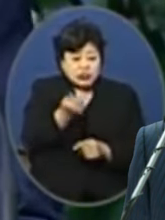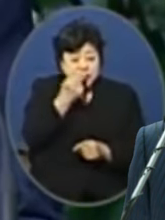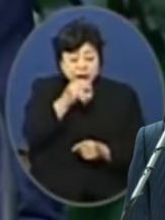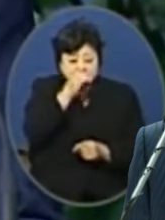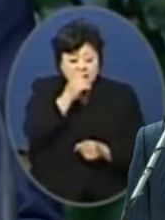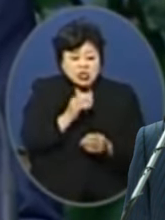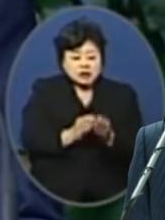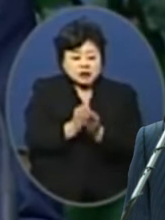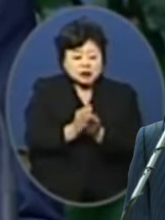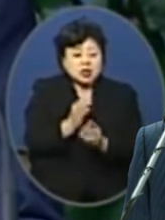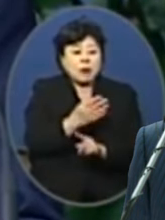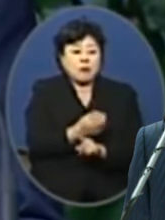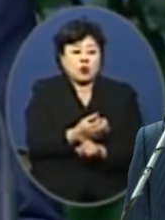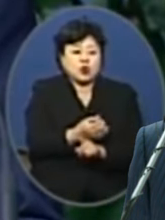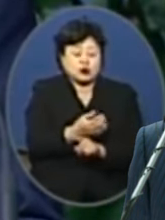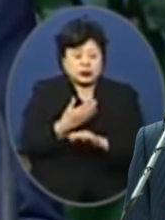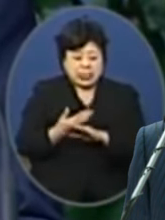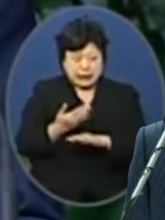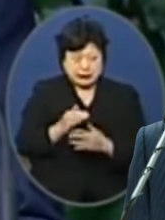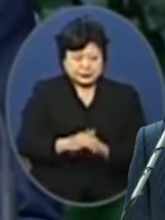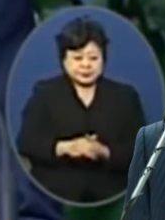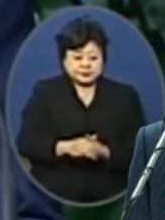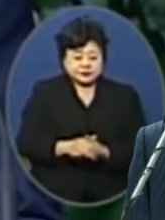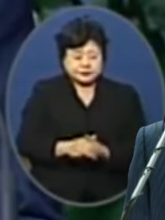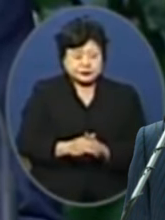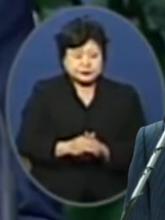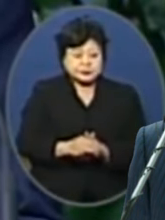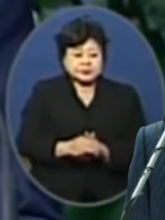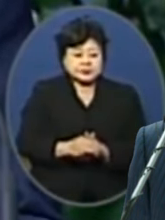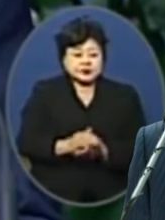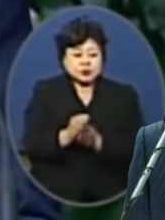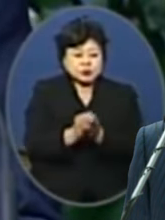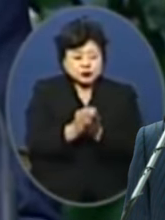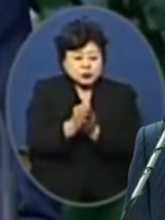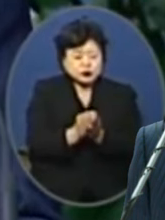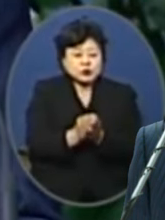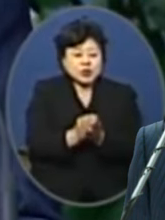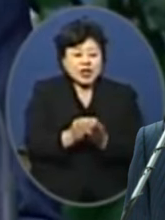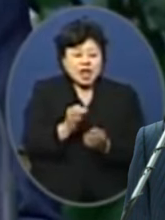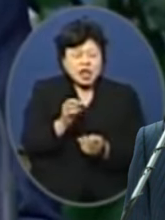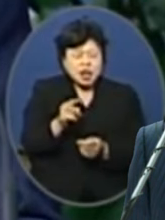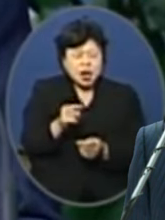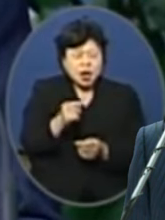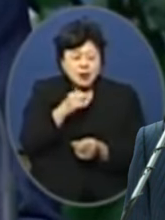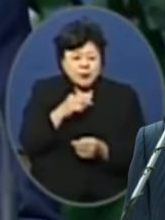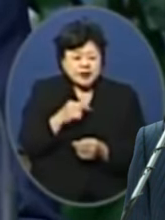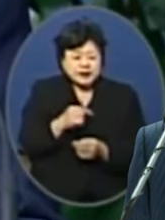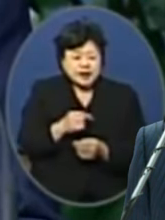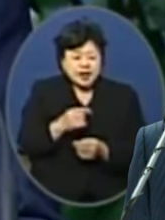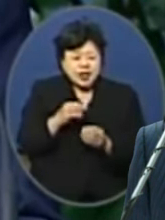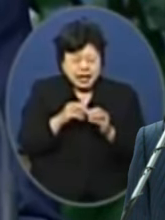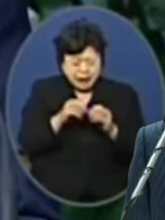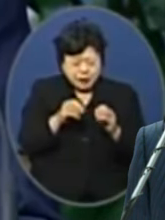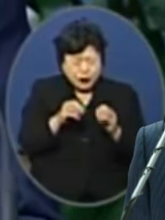만들어 주는 보석인데 진주 족에 혀 밑에 모래알을